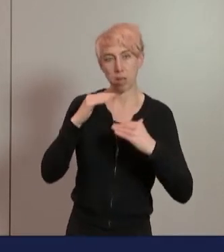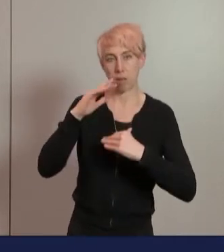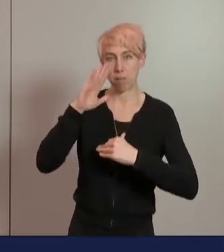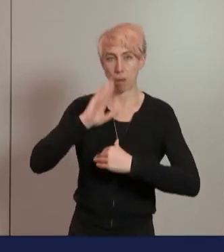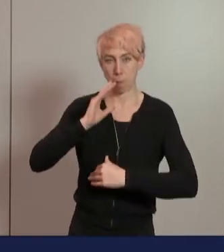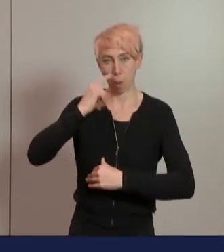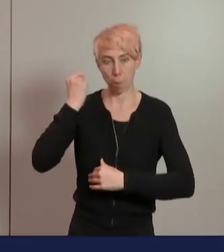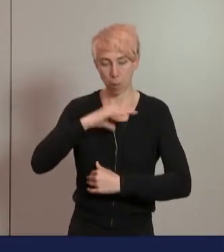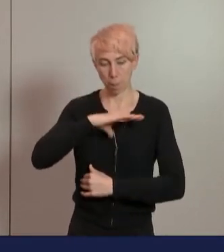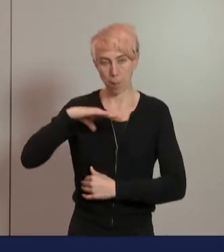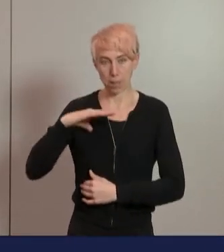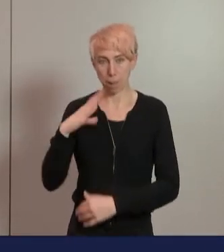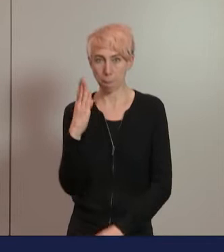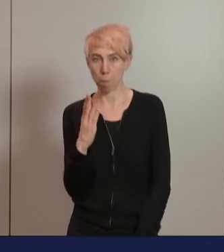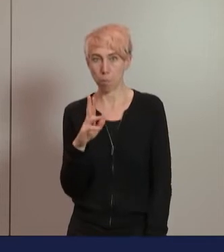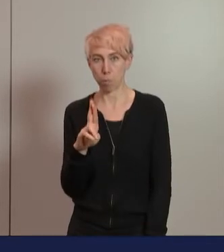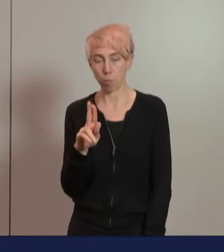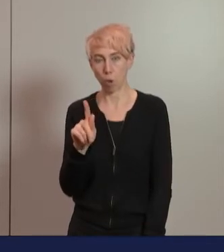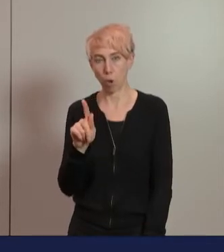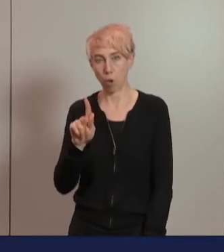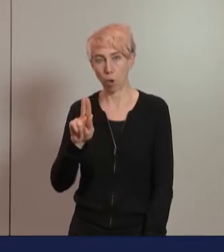femmes-hommes, Madame Cécilia Burgot.